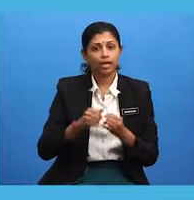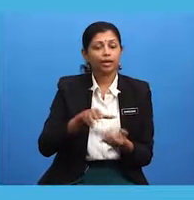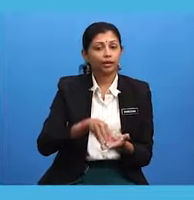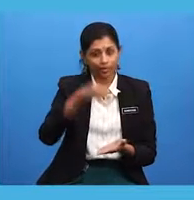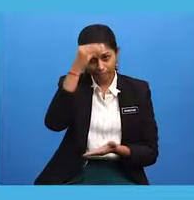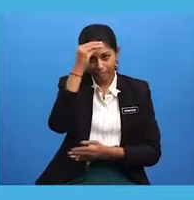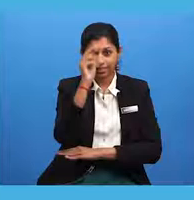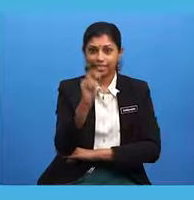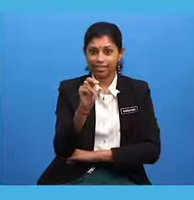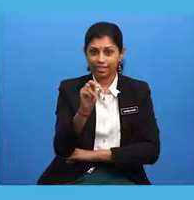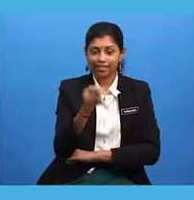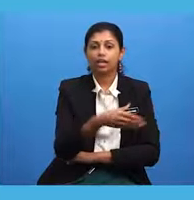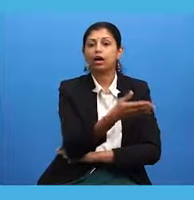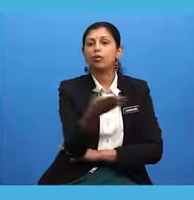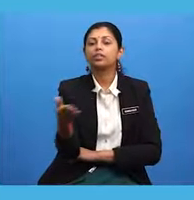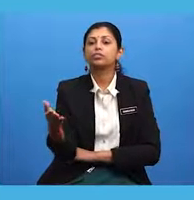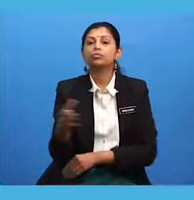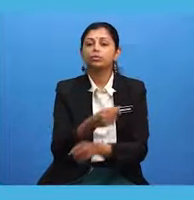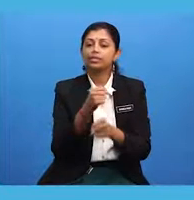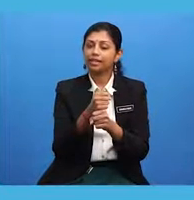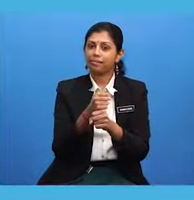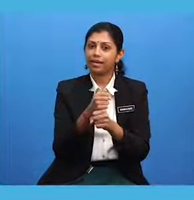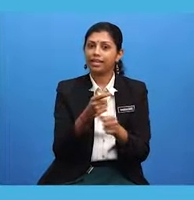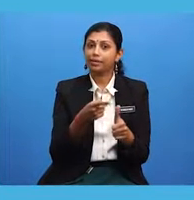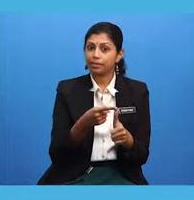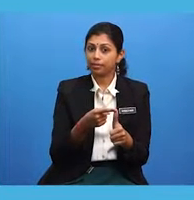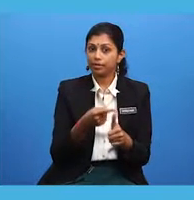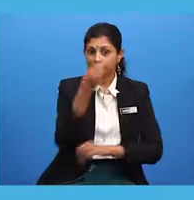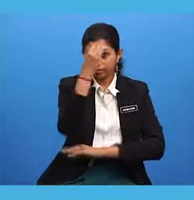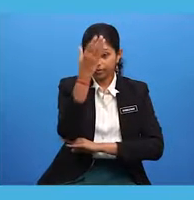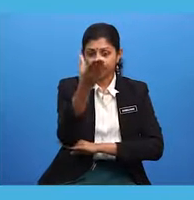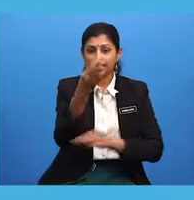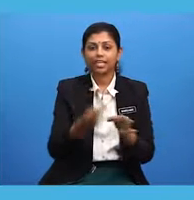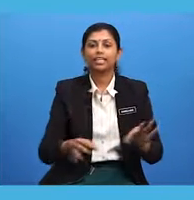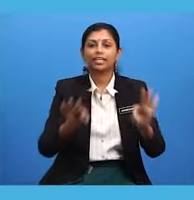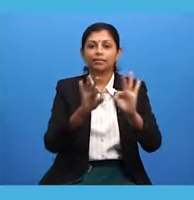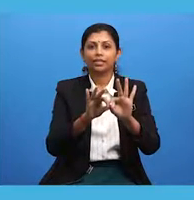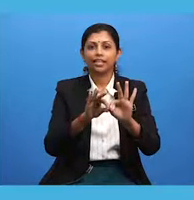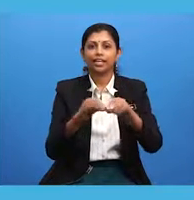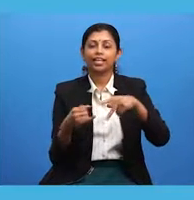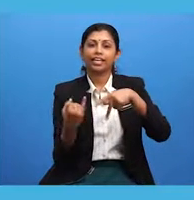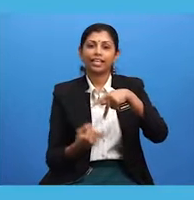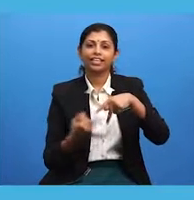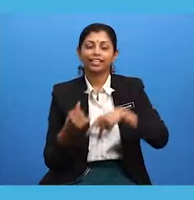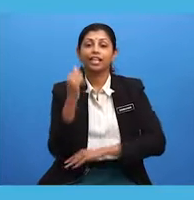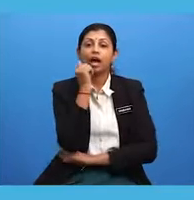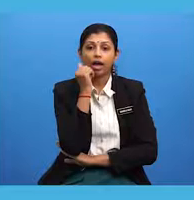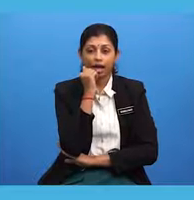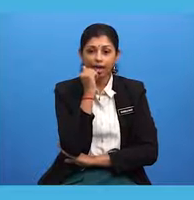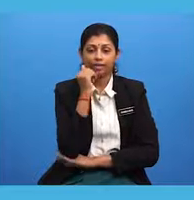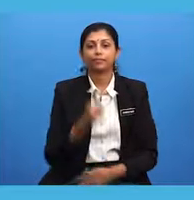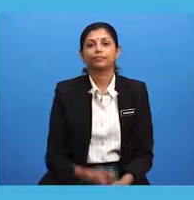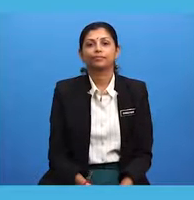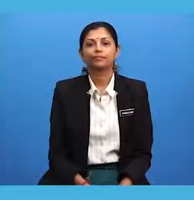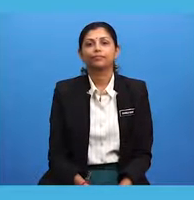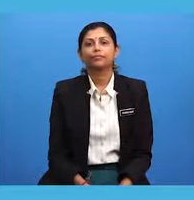pada hari ini, murid-murid dapat yang pertama, menyatakan kepentingan kita